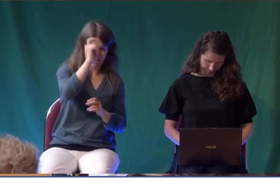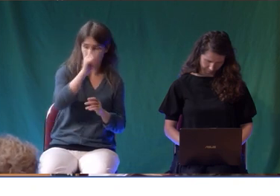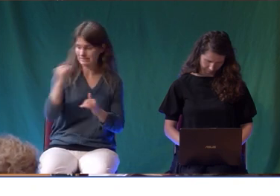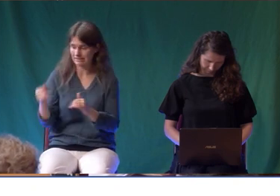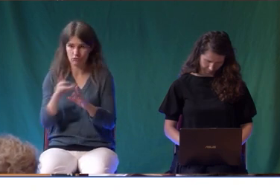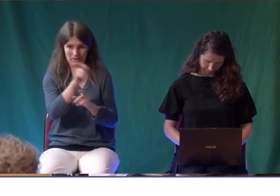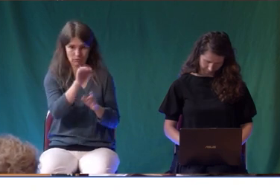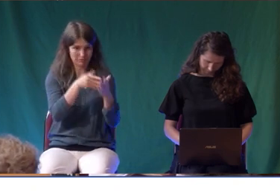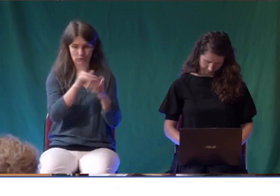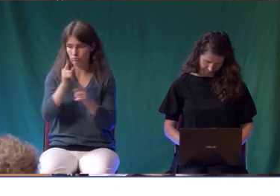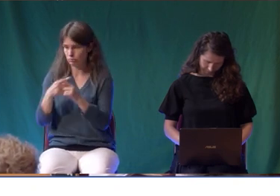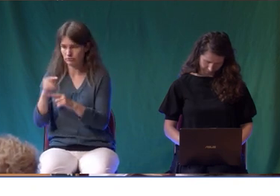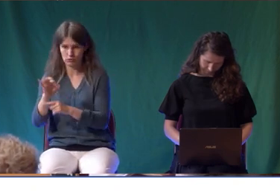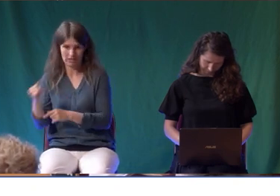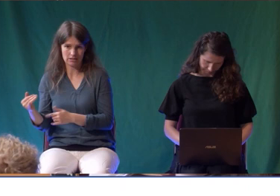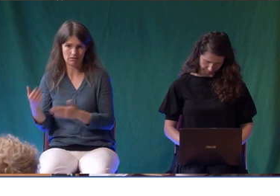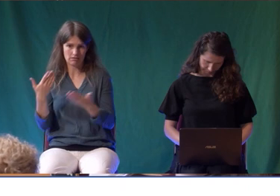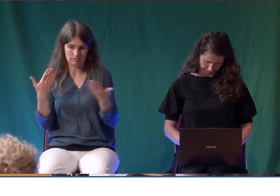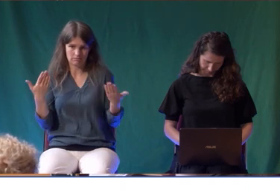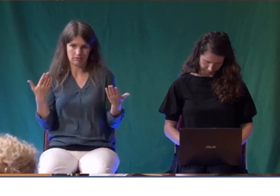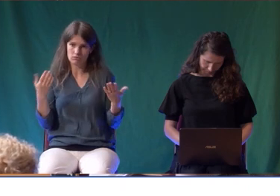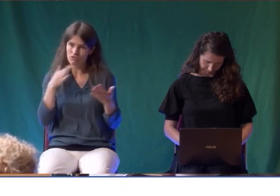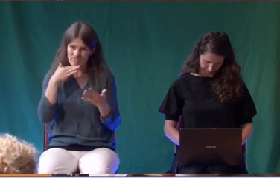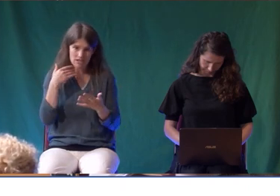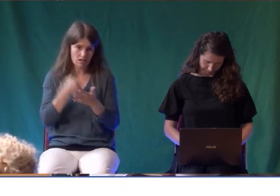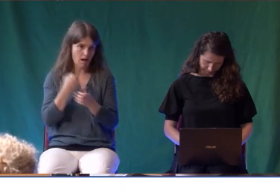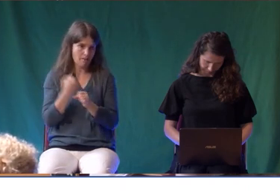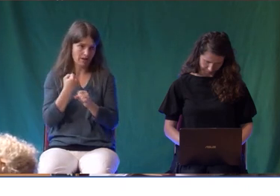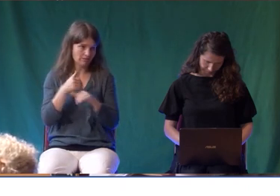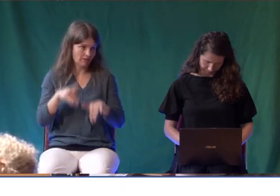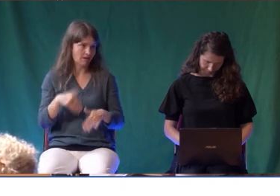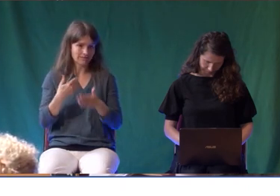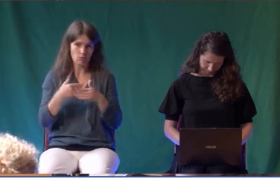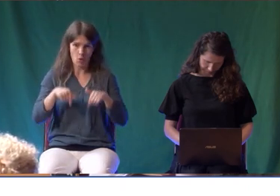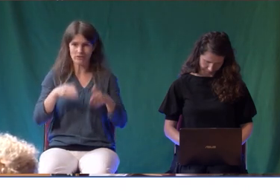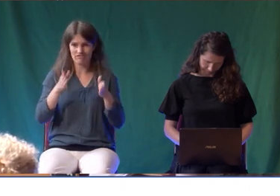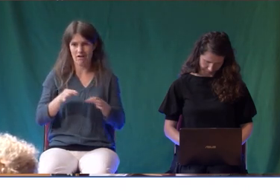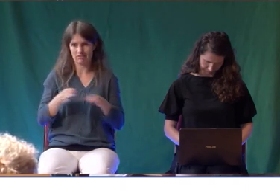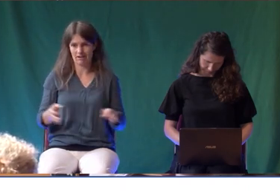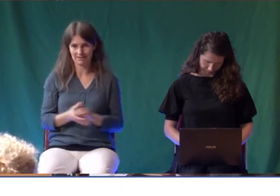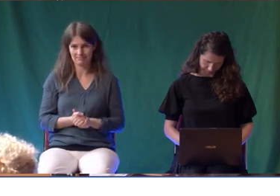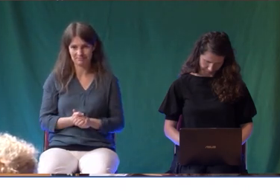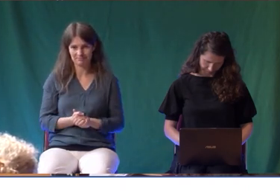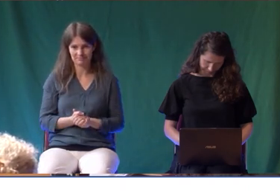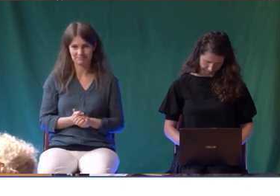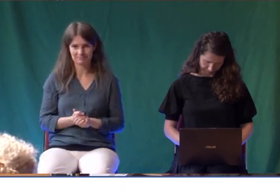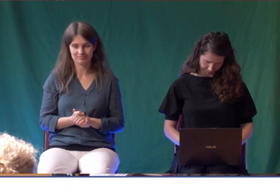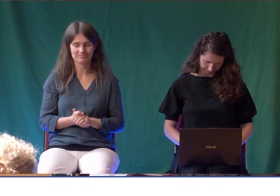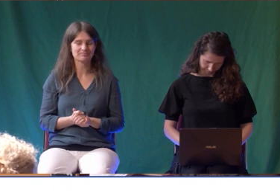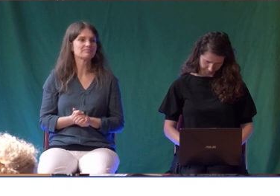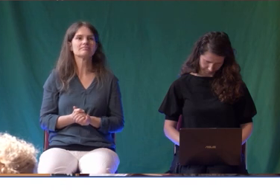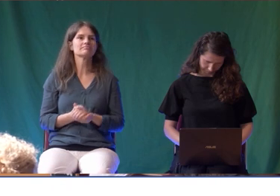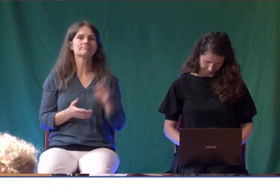der Fachtag heute so wie er heißt es ist noch viel zu tun und letztendlich Tabu Normalität